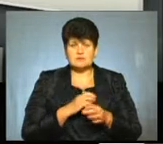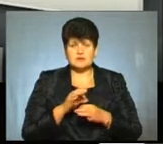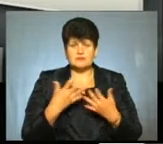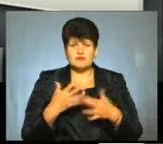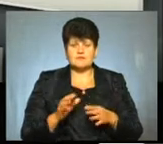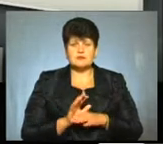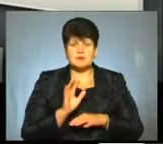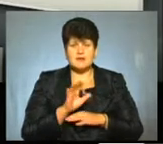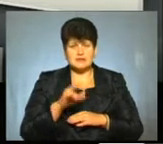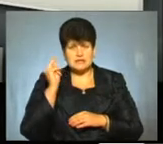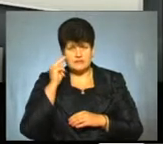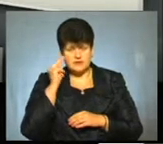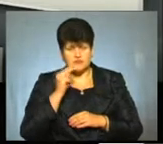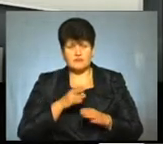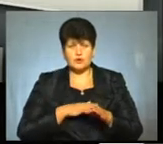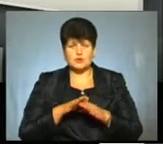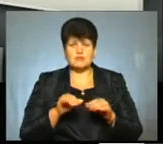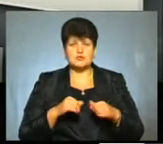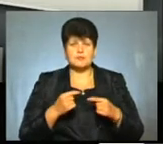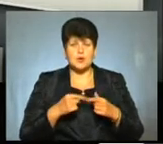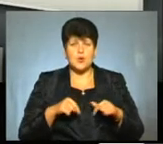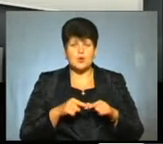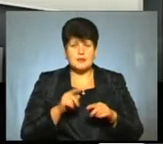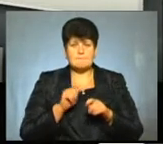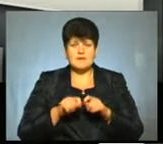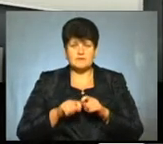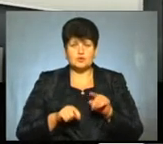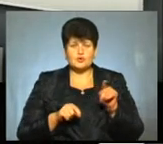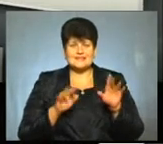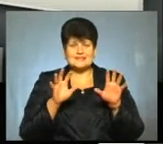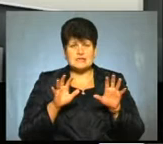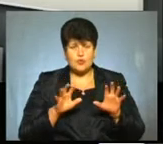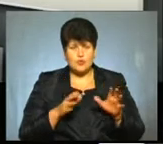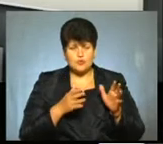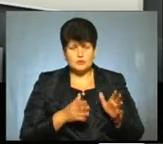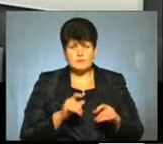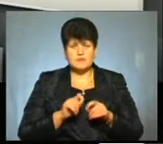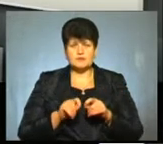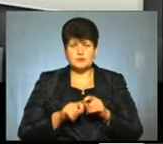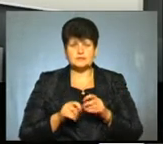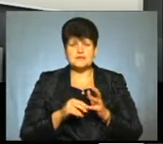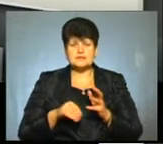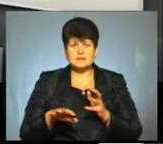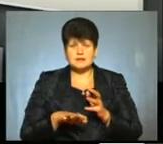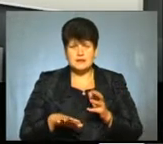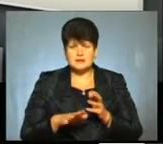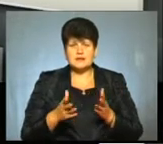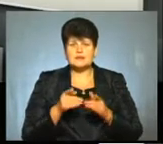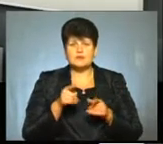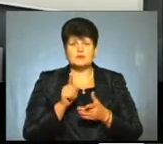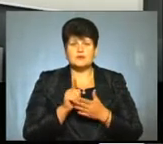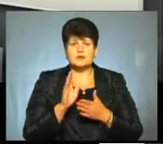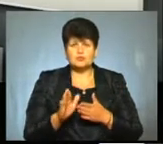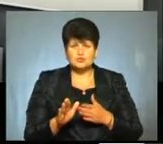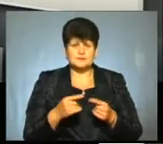ці проєкти вже відправлені на вивчення виконавчими органами, на перевірку їх законності, на перевірку земельної ділянки, на якій вони